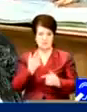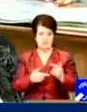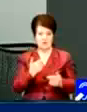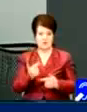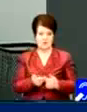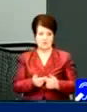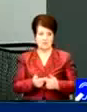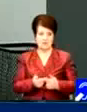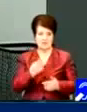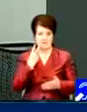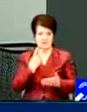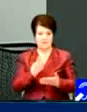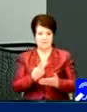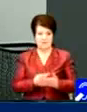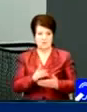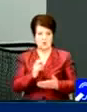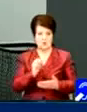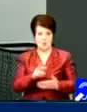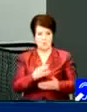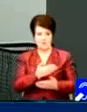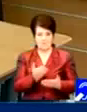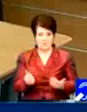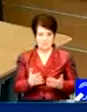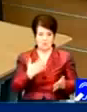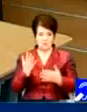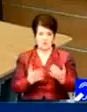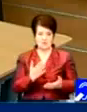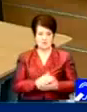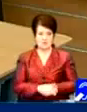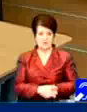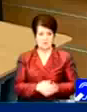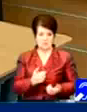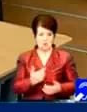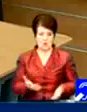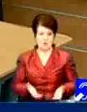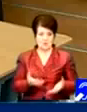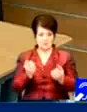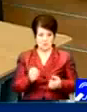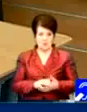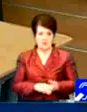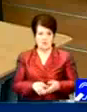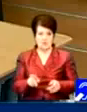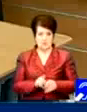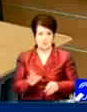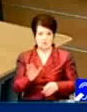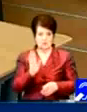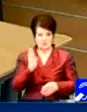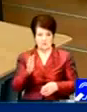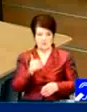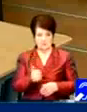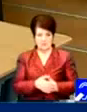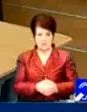îi trimitem pe Viber cum noi îi încurajăm. Noi o susținem spunându-i că totul va fi bine